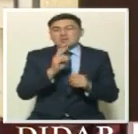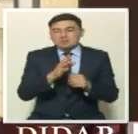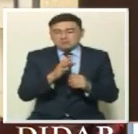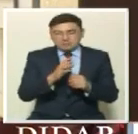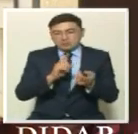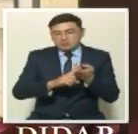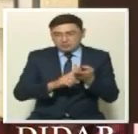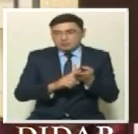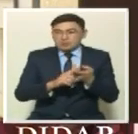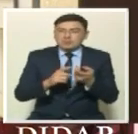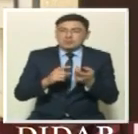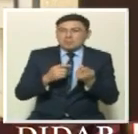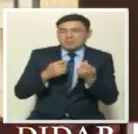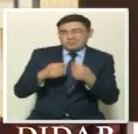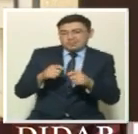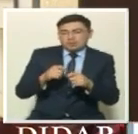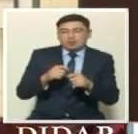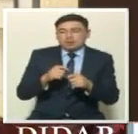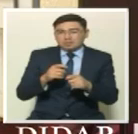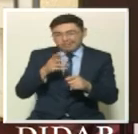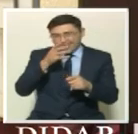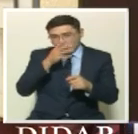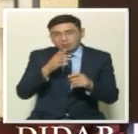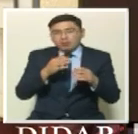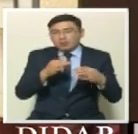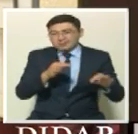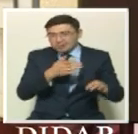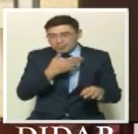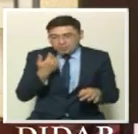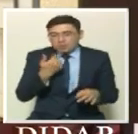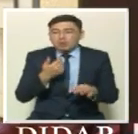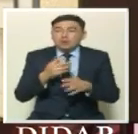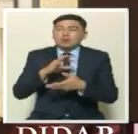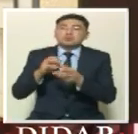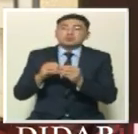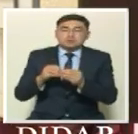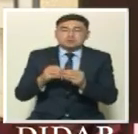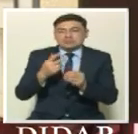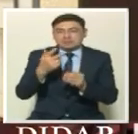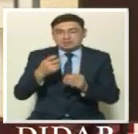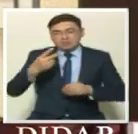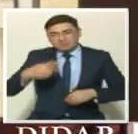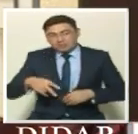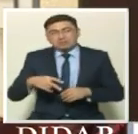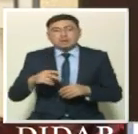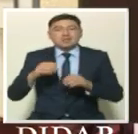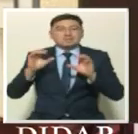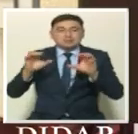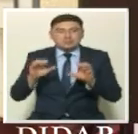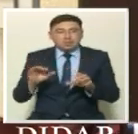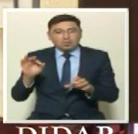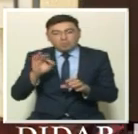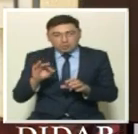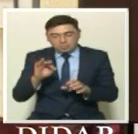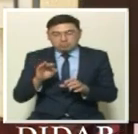разрешения на привлечение денег дольщиков предусмотрена административная ответственность в соответствии со статьей 320 Кодекса об